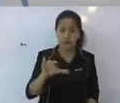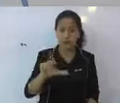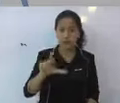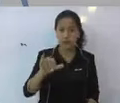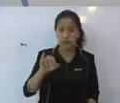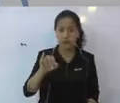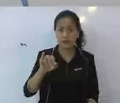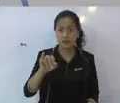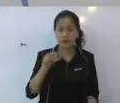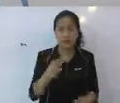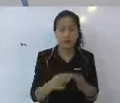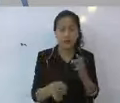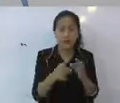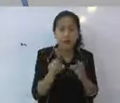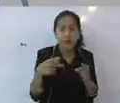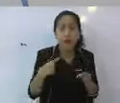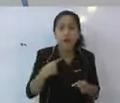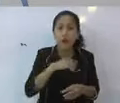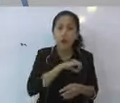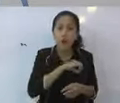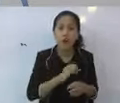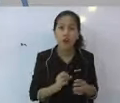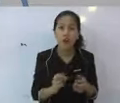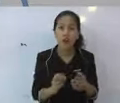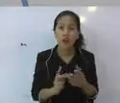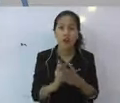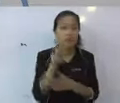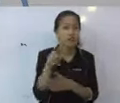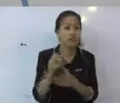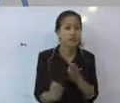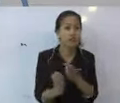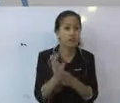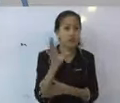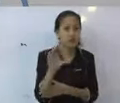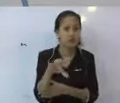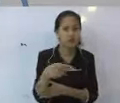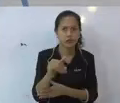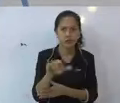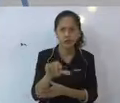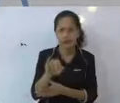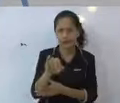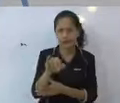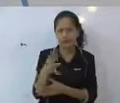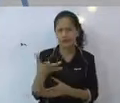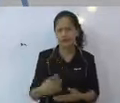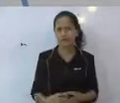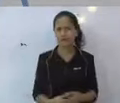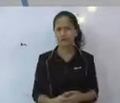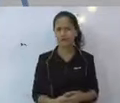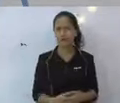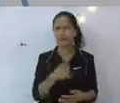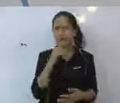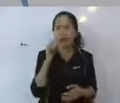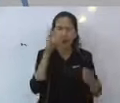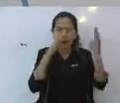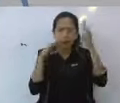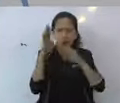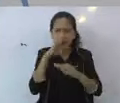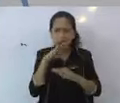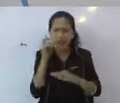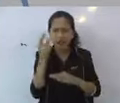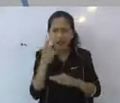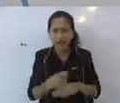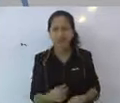may sarili kayong tanim na sili hindi kayo namomorblema ng sili oh. Oh, ay mahal-mahal ng sili, mga kapatid. Kaya chili